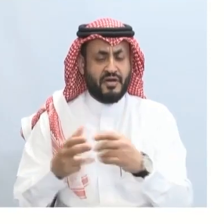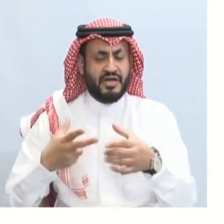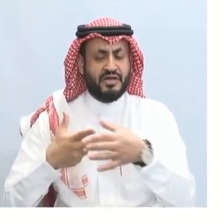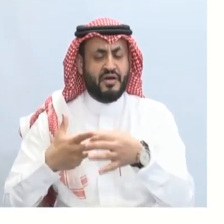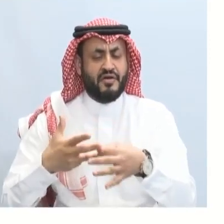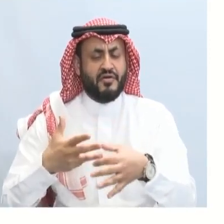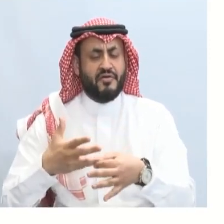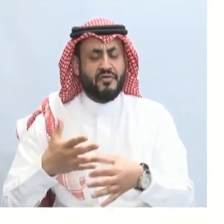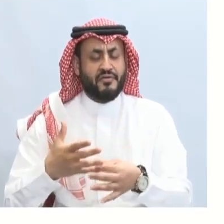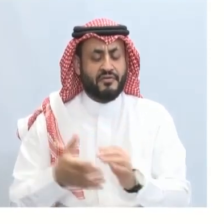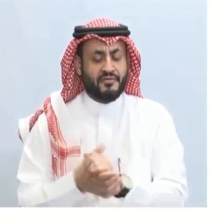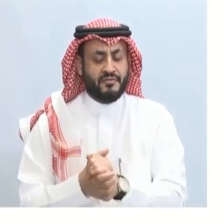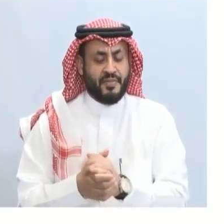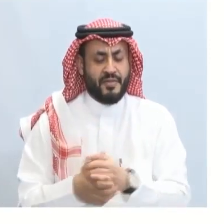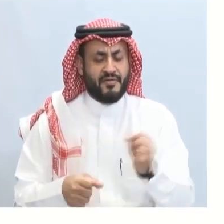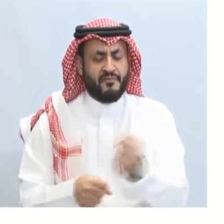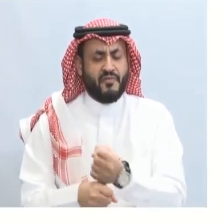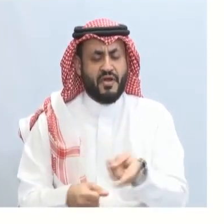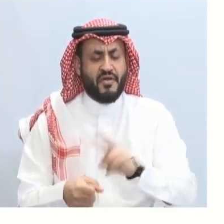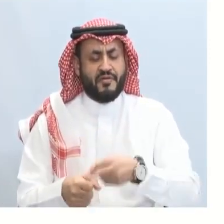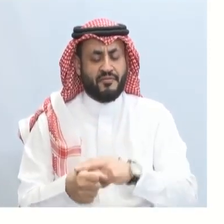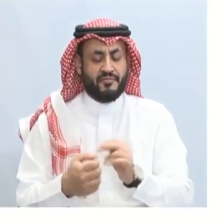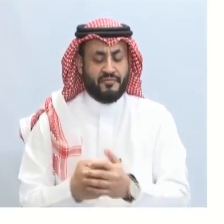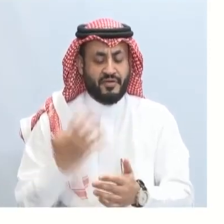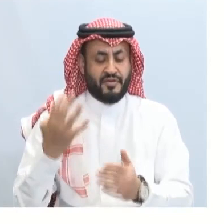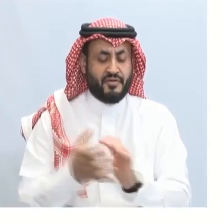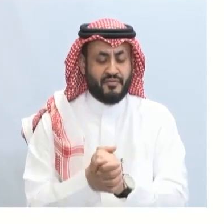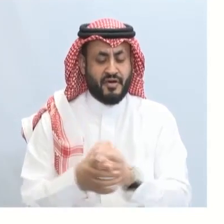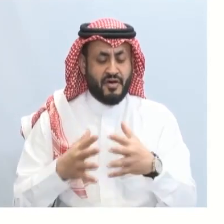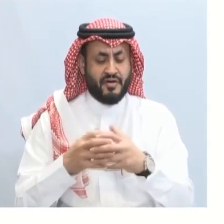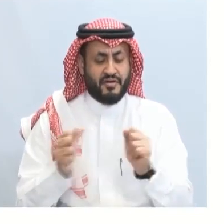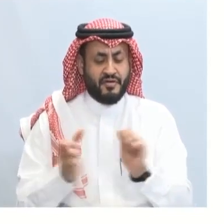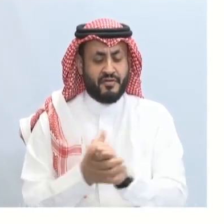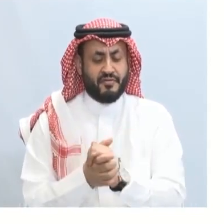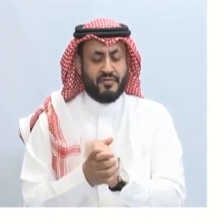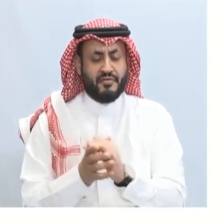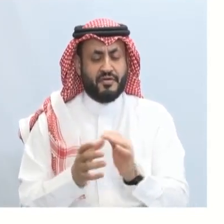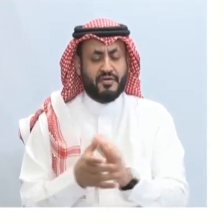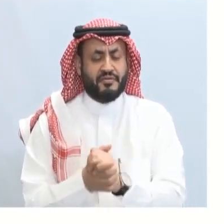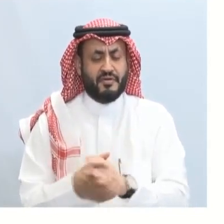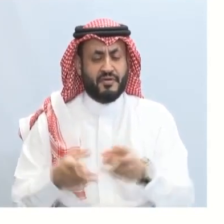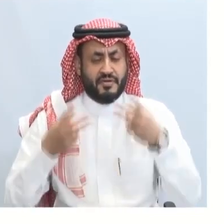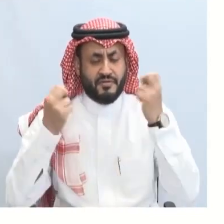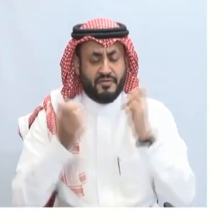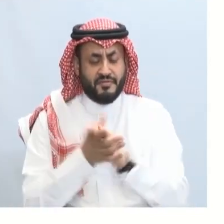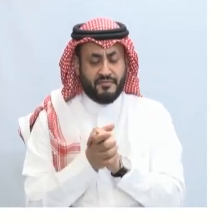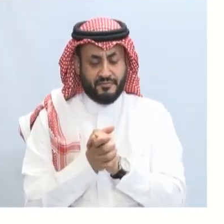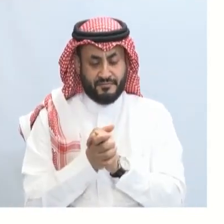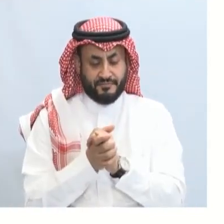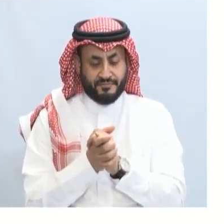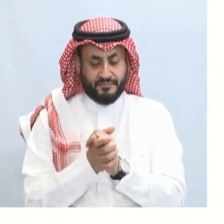والمواظبه على العمل رابعا ان اوضح محنى مسؤوليه في علم المجتم في علم